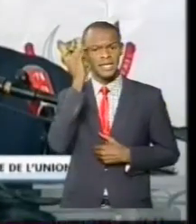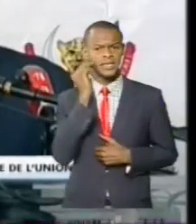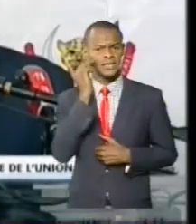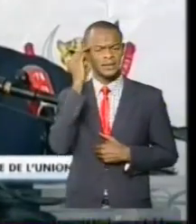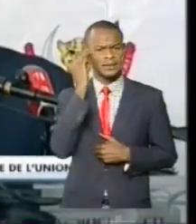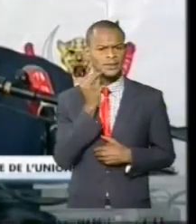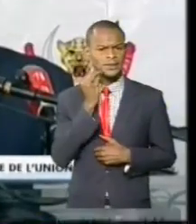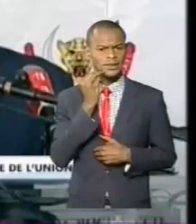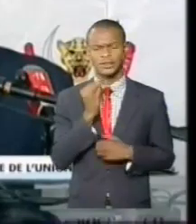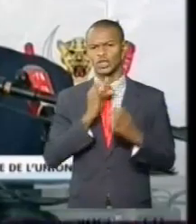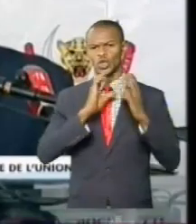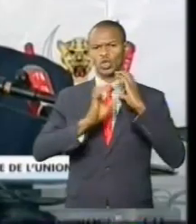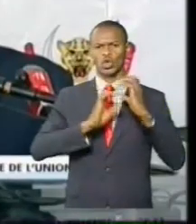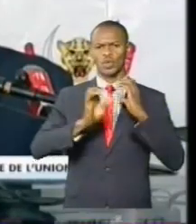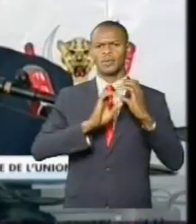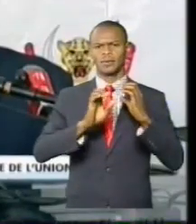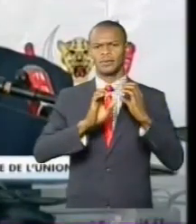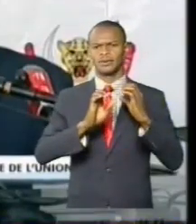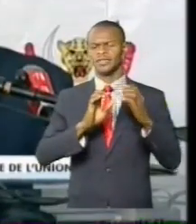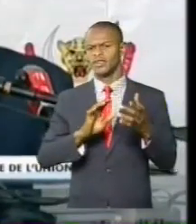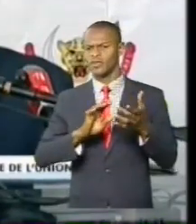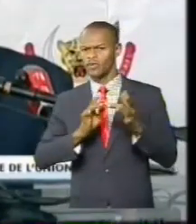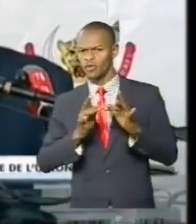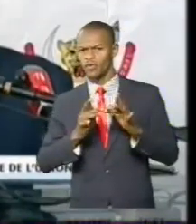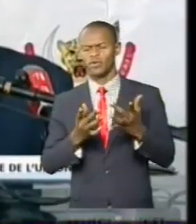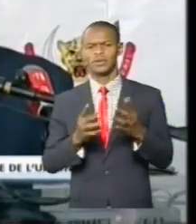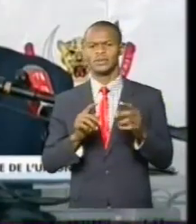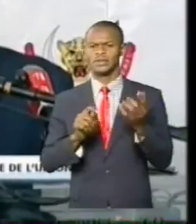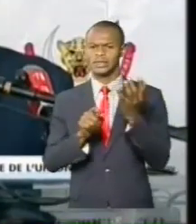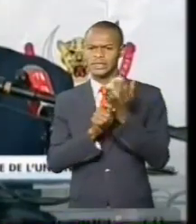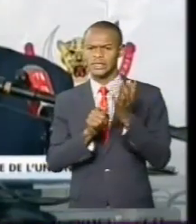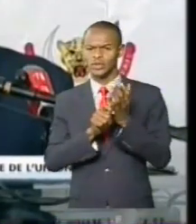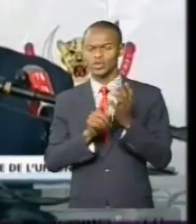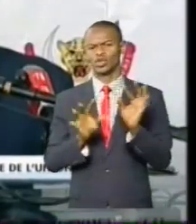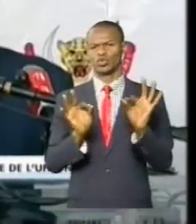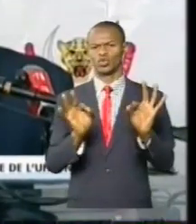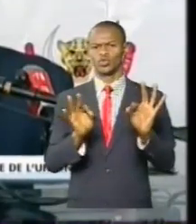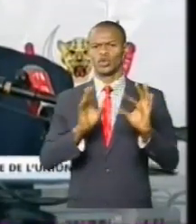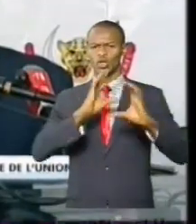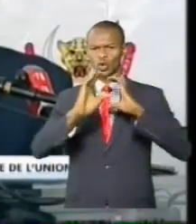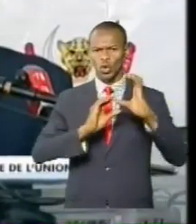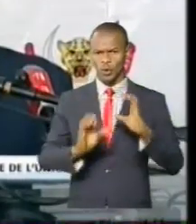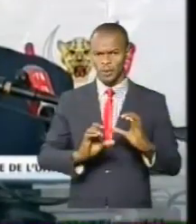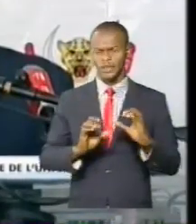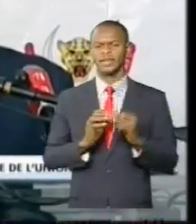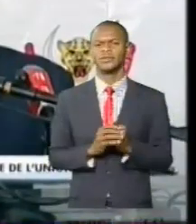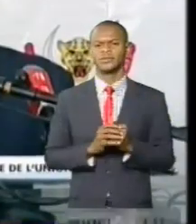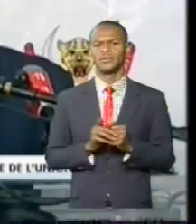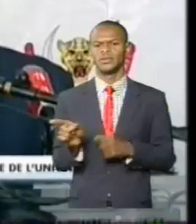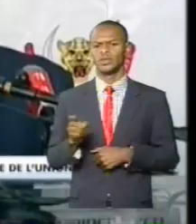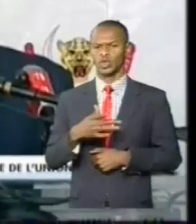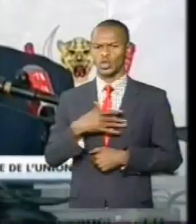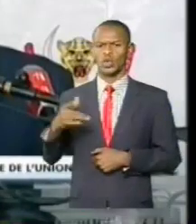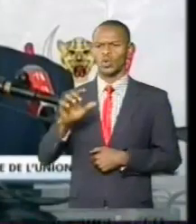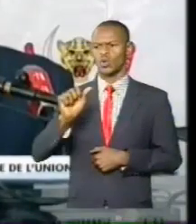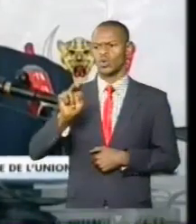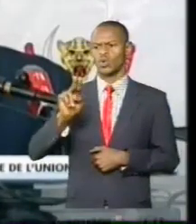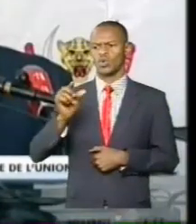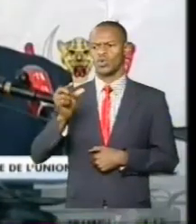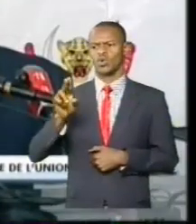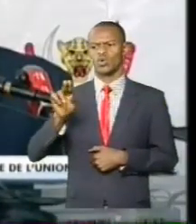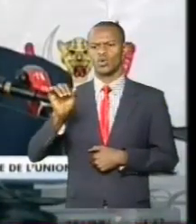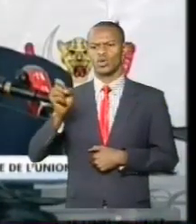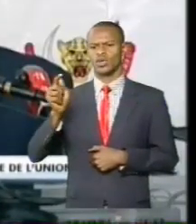Nouvelles Technologies, de l'Information et de la Communication, Monsieur Augustin